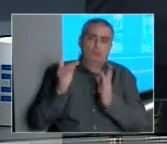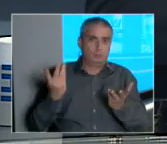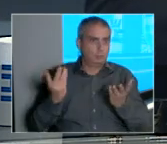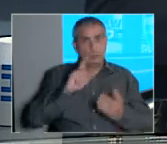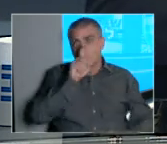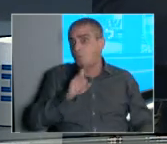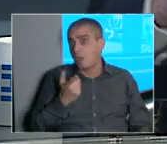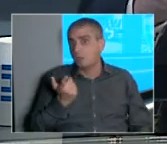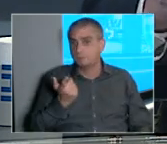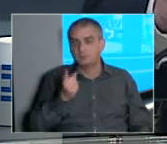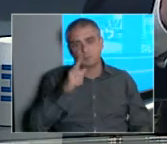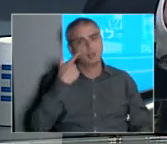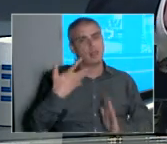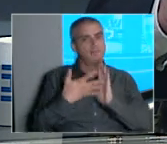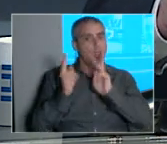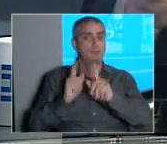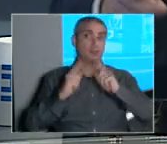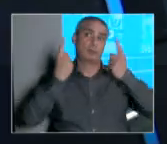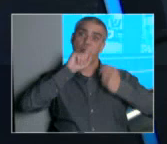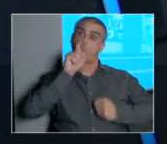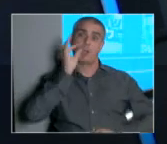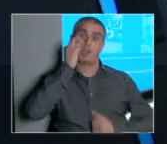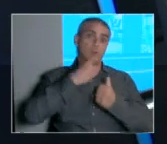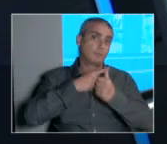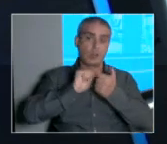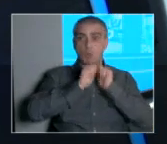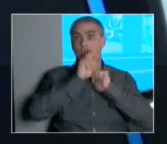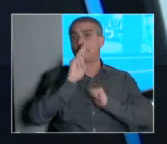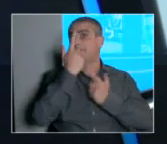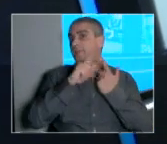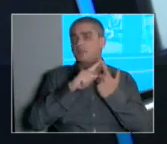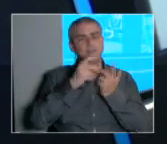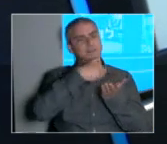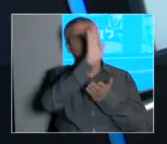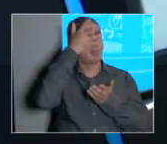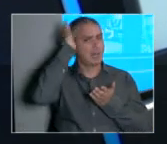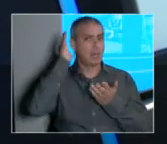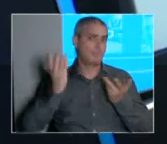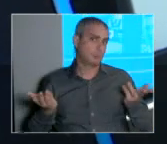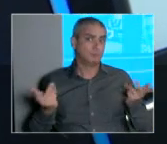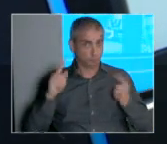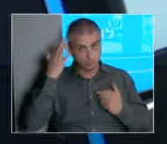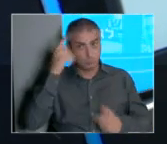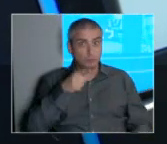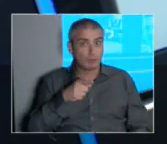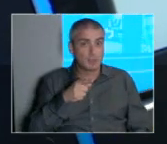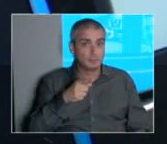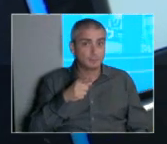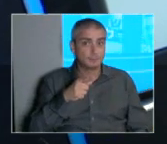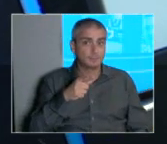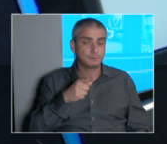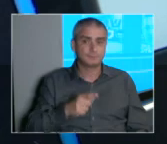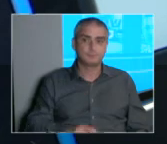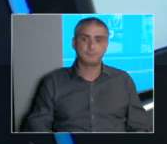ערעור אולי... צריך לבחון אופציות אחרות, למשל אהוד ברק, למשל בני גנץ, בלי לפיד נגיד. יש מחשבה כזו?